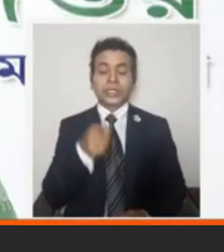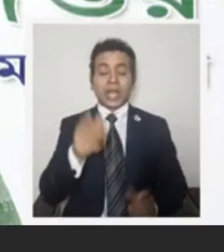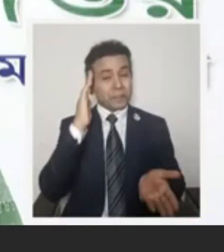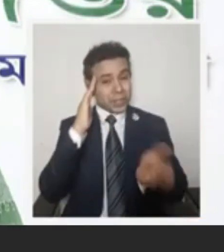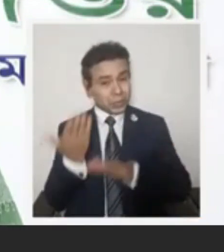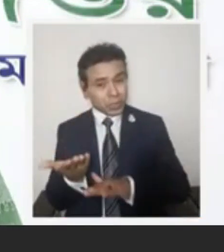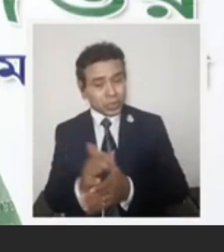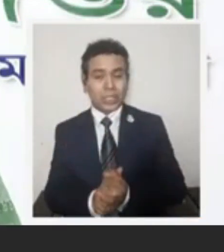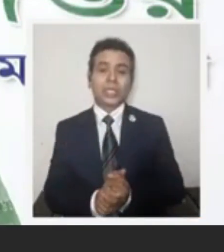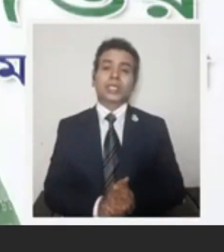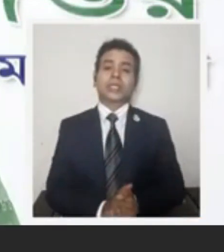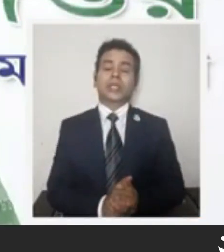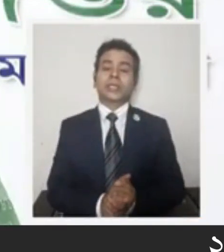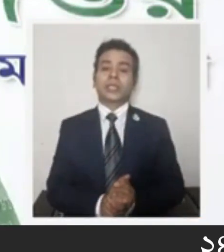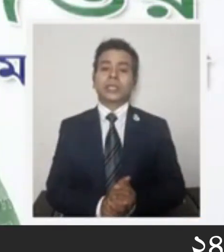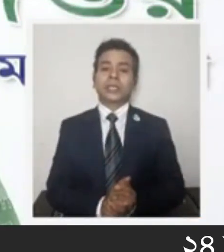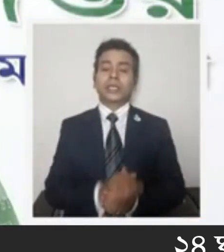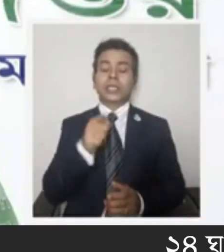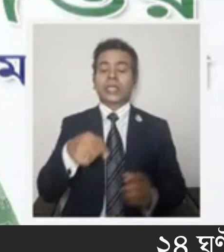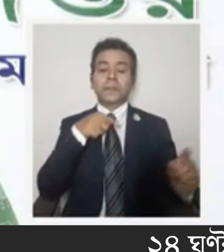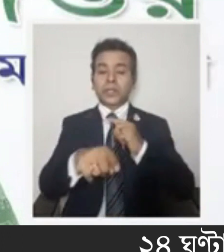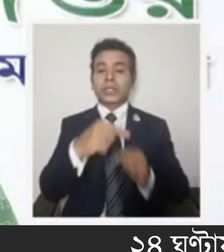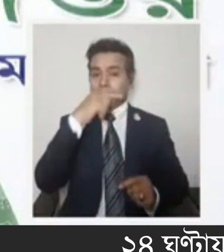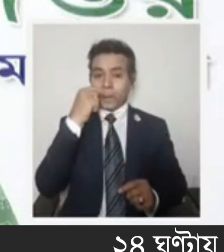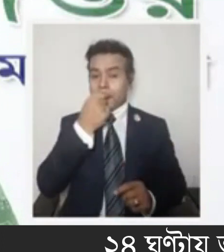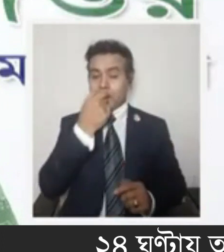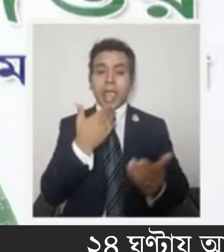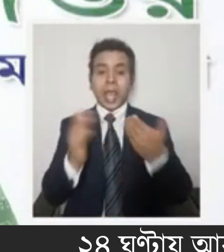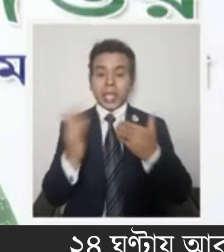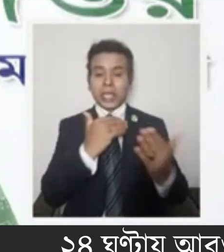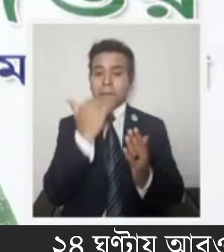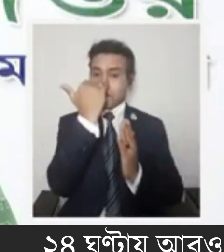মতে প্রতিবেদন লেখা পর্যন্ত সারা বিশ্বে